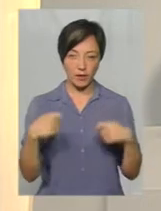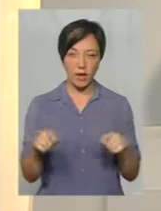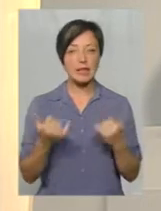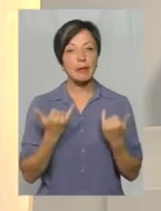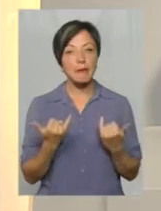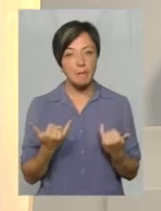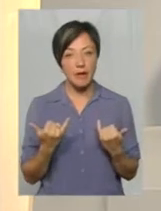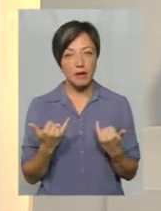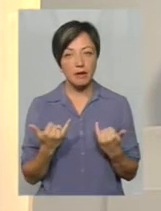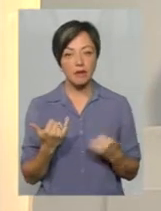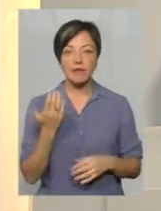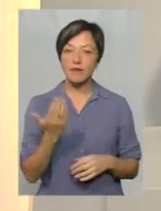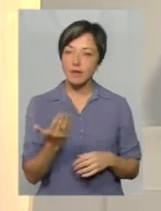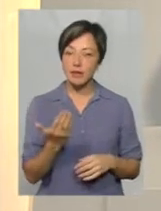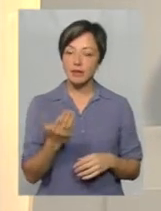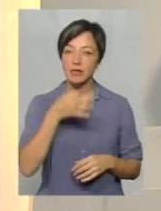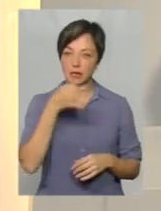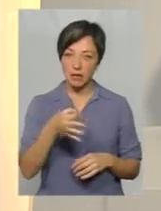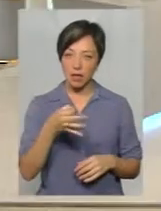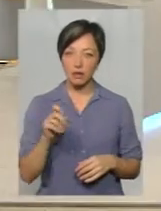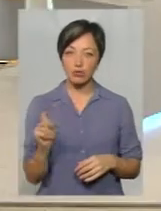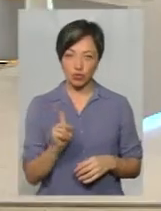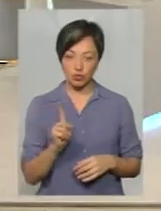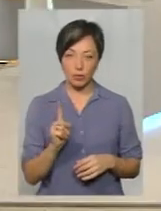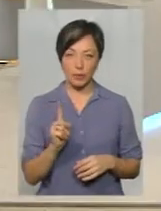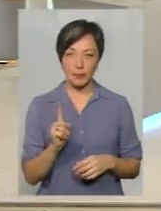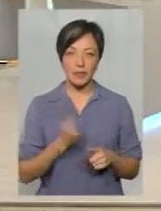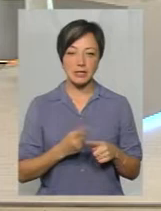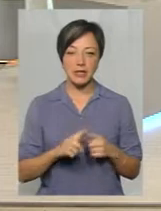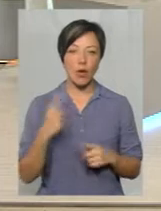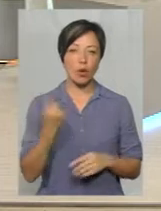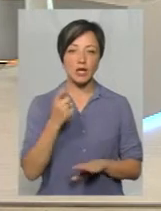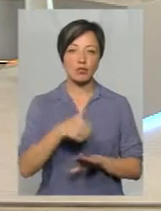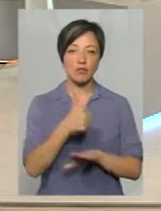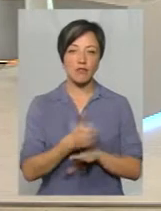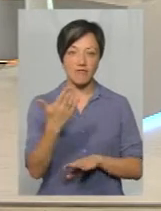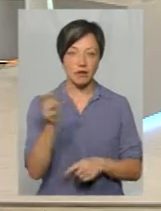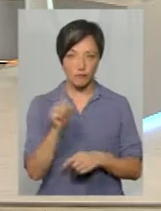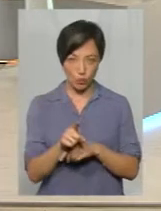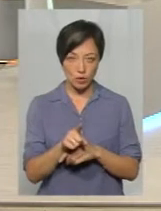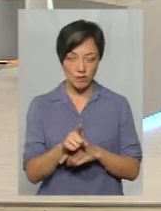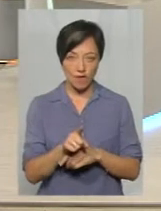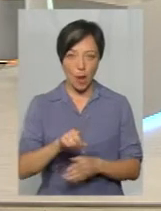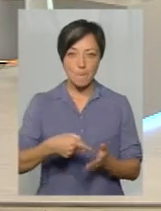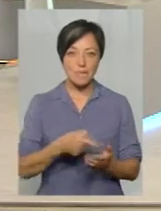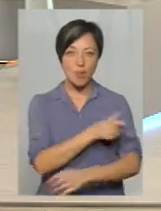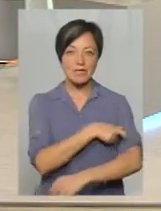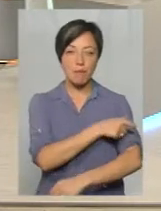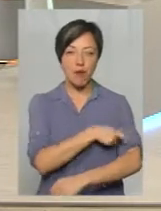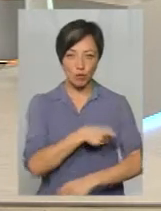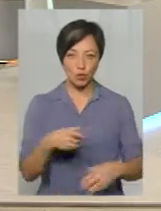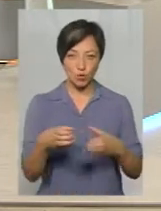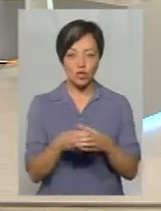Тепер ви зазначили, що це одна з основних ваших функцій муніципальної дружини.